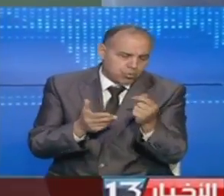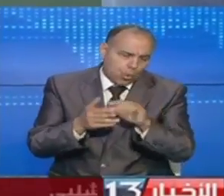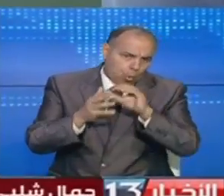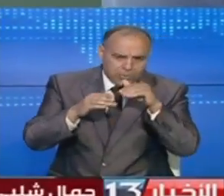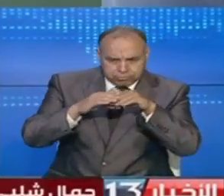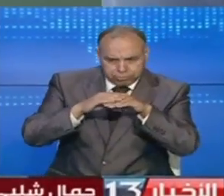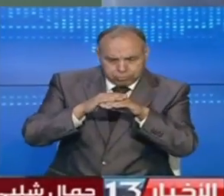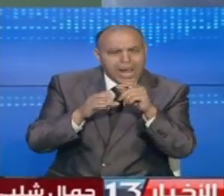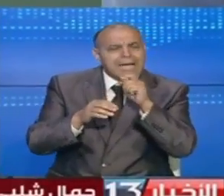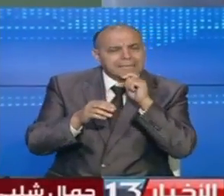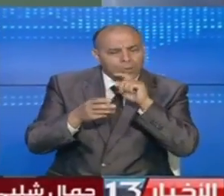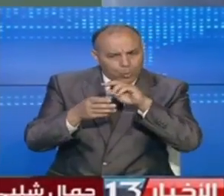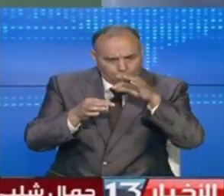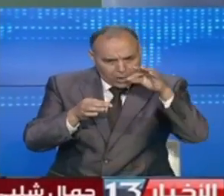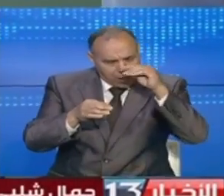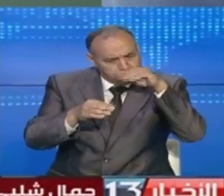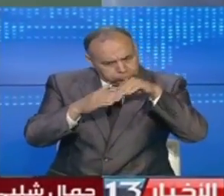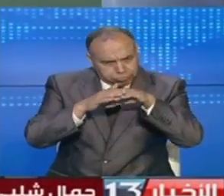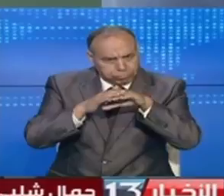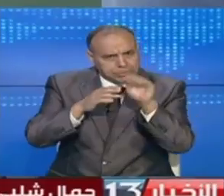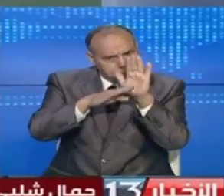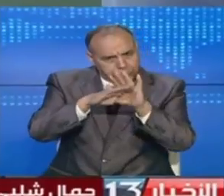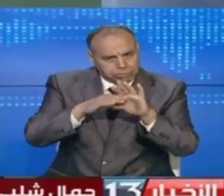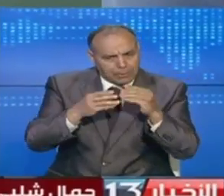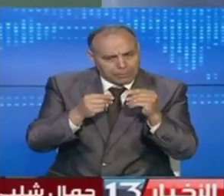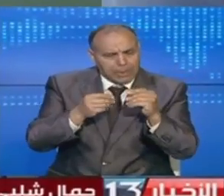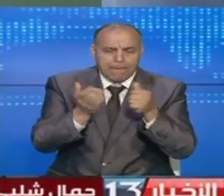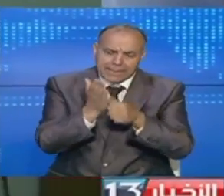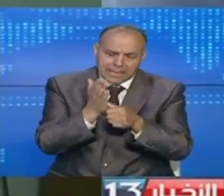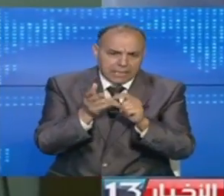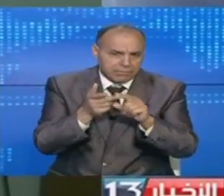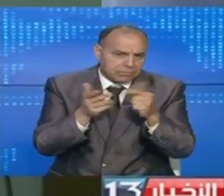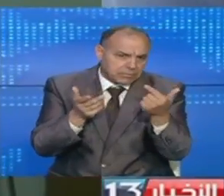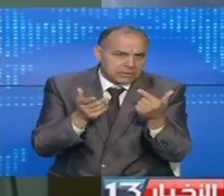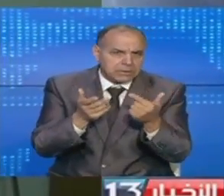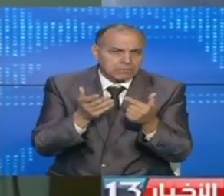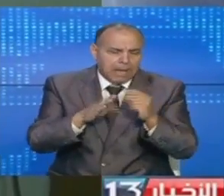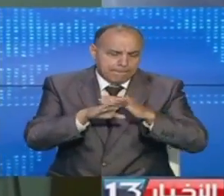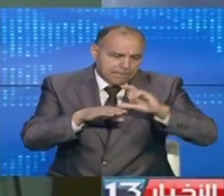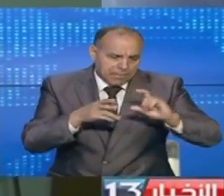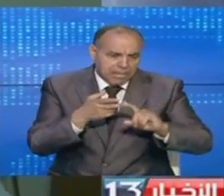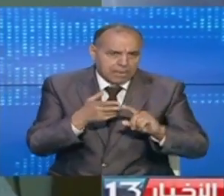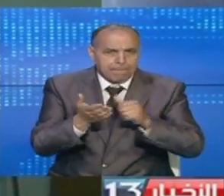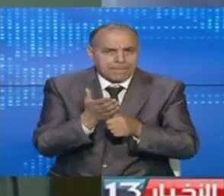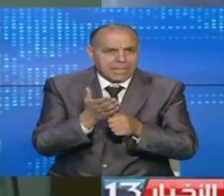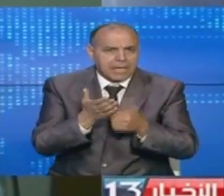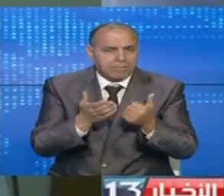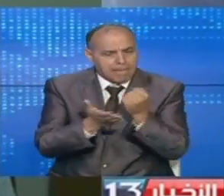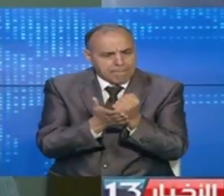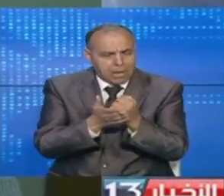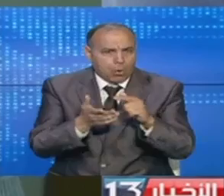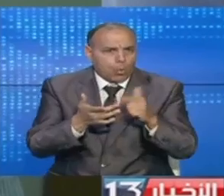الورقية والمعدنية وكذلك الأوراق كما البطاقات التعريف، بطاقات ليبرمي، كما بطاقات